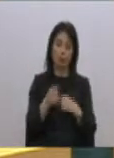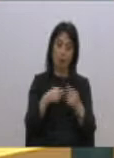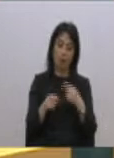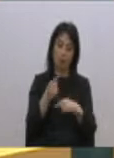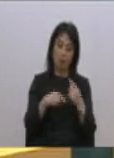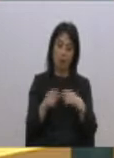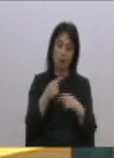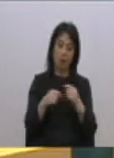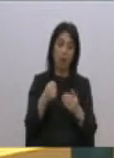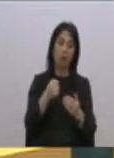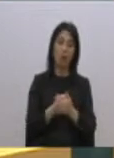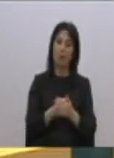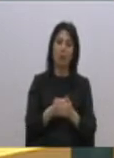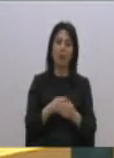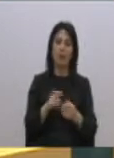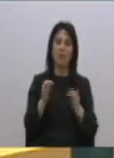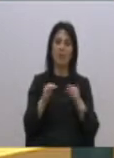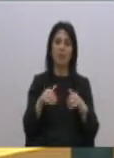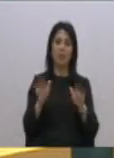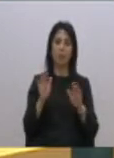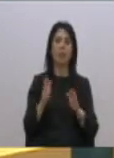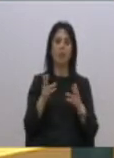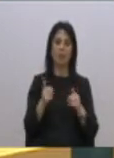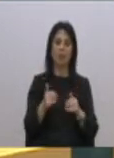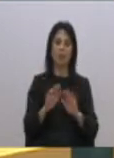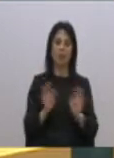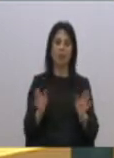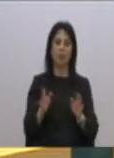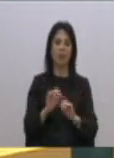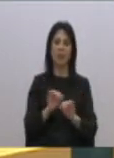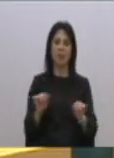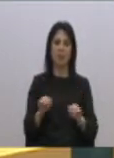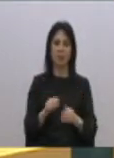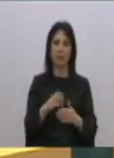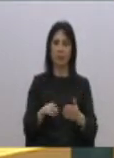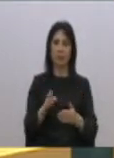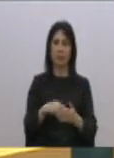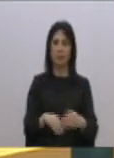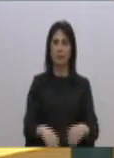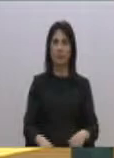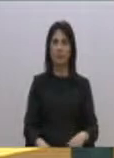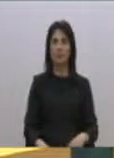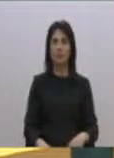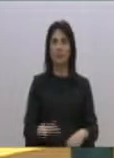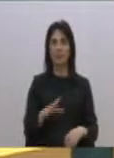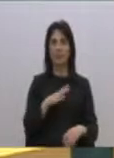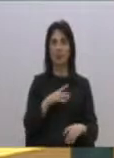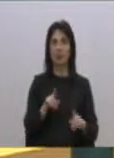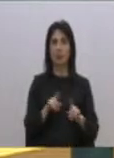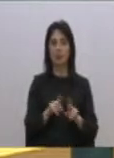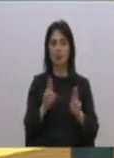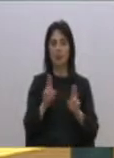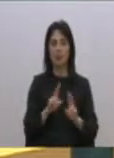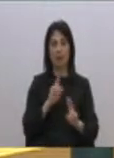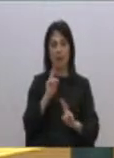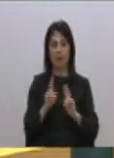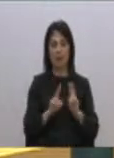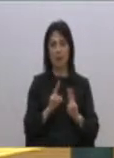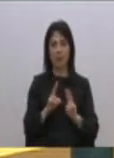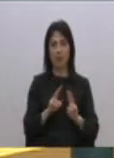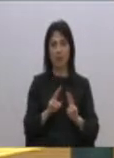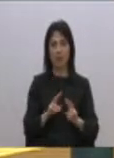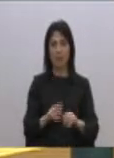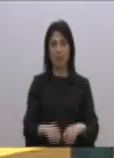წრეზე მანამდე სანამ და ეს მანამდე სანამ არის გასაჩივრება, ხო? იყო წესი გასაჩივრების,